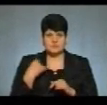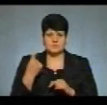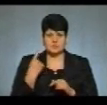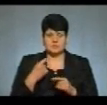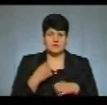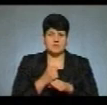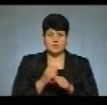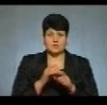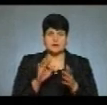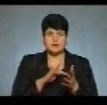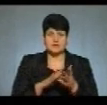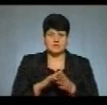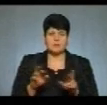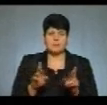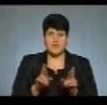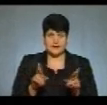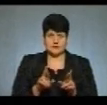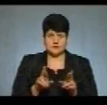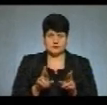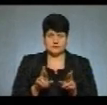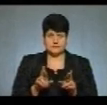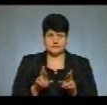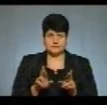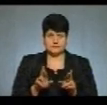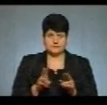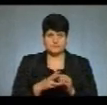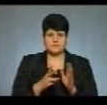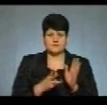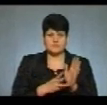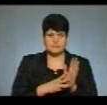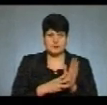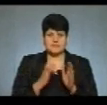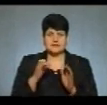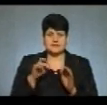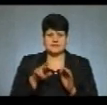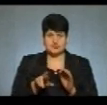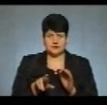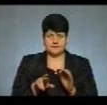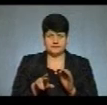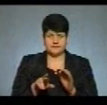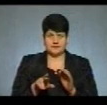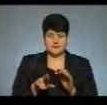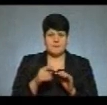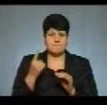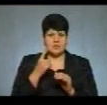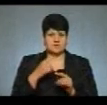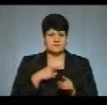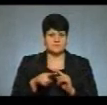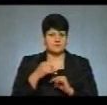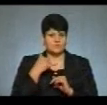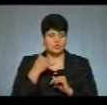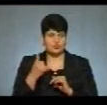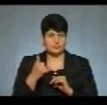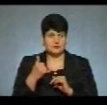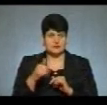лабораторний центр в п'ятницю, 18 січня, перше термінове повідомлення з